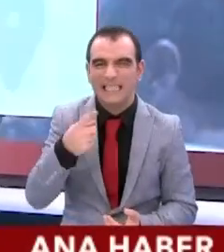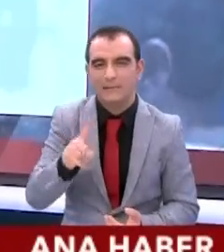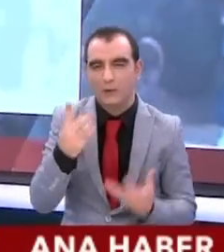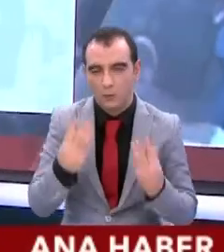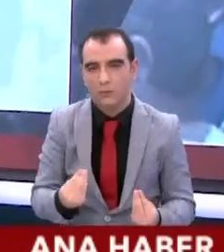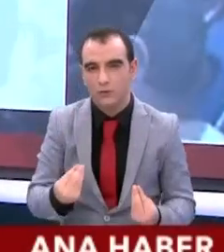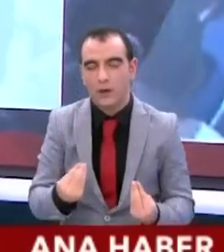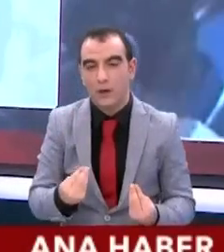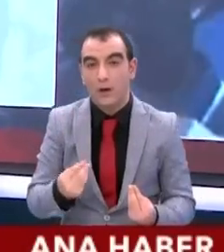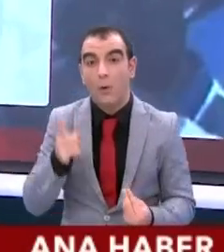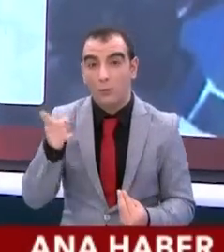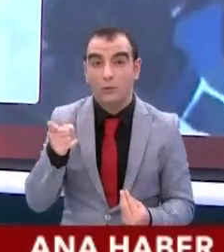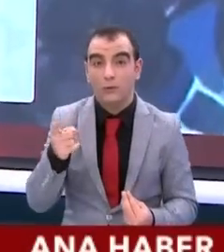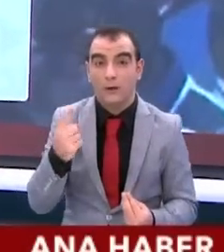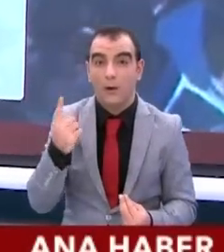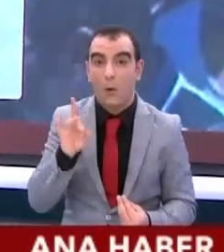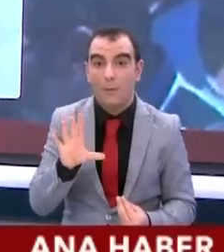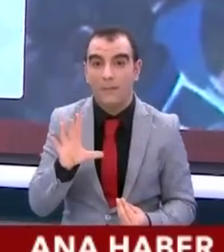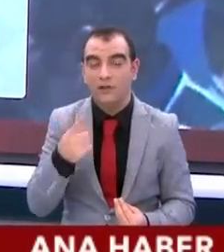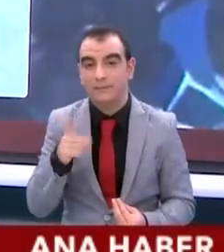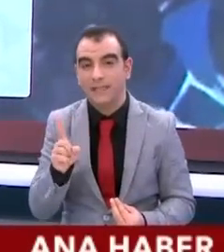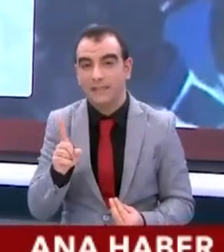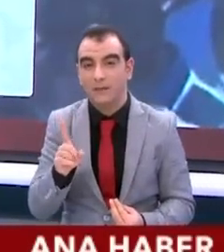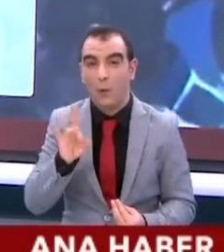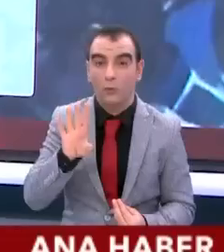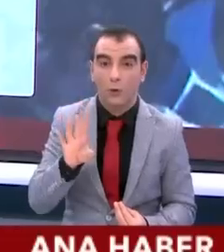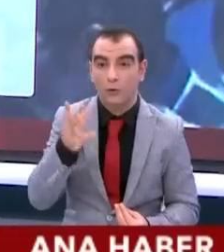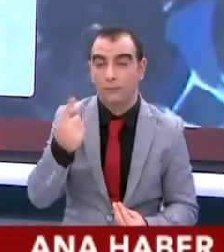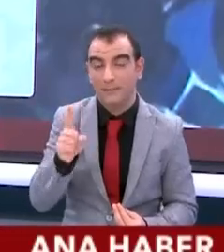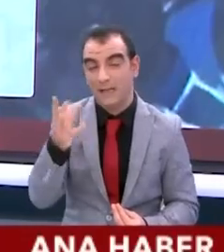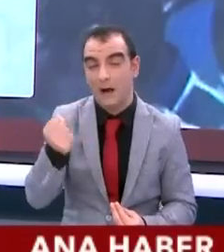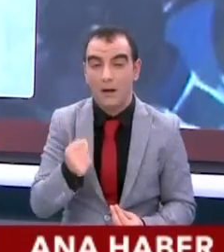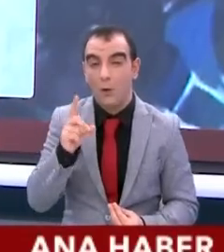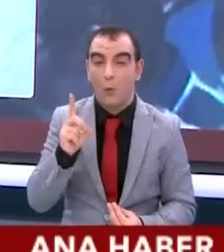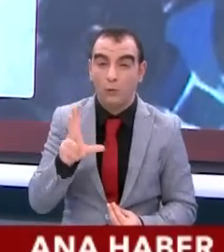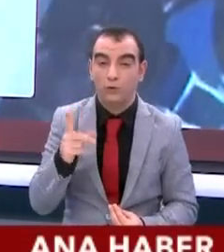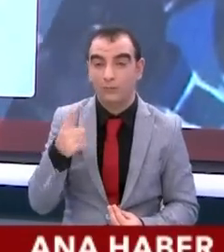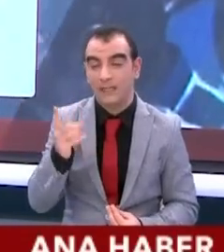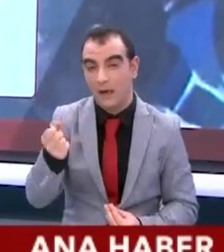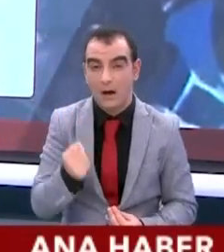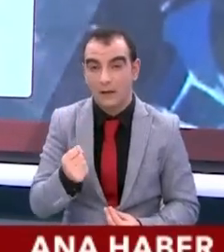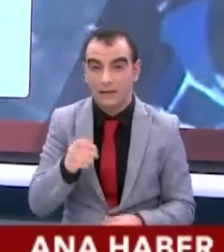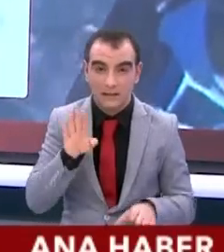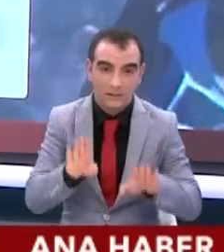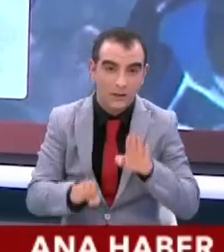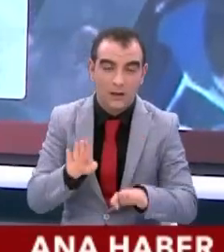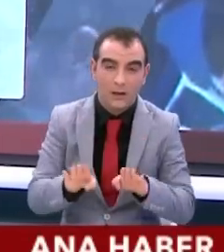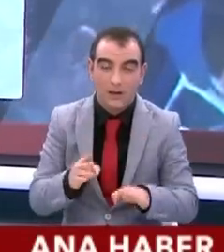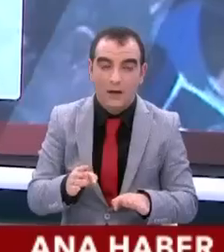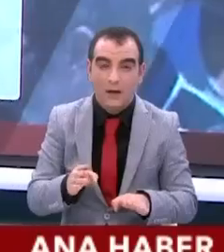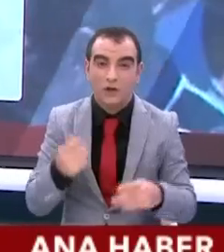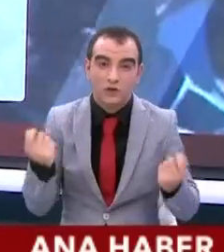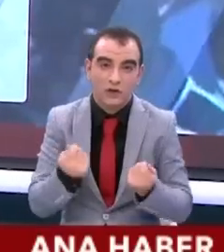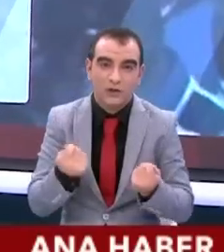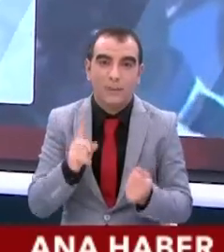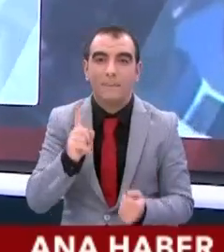vesaire onunla bir 15.000 14.000 aldığı maaşı 13.000 aldığı neyse bu Kai ise ettiği vakit çalışma